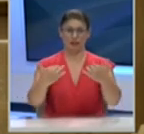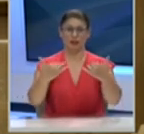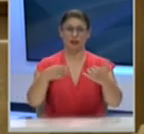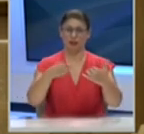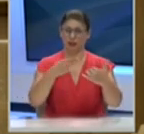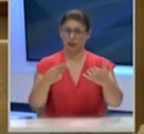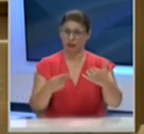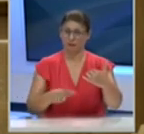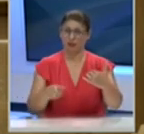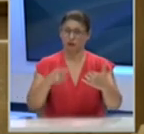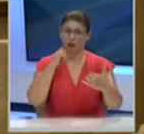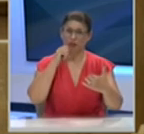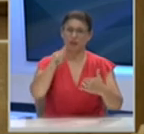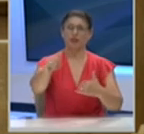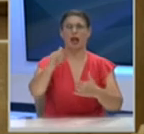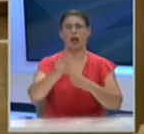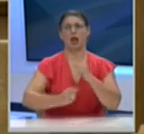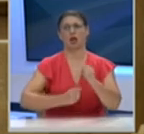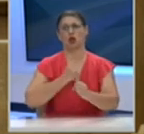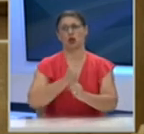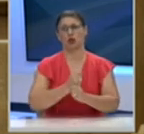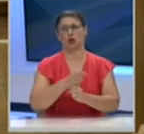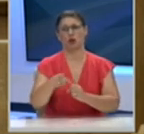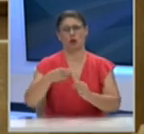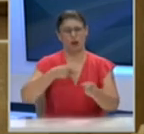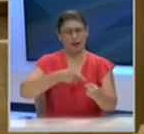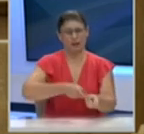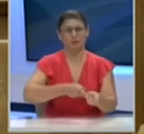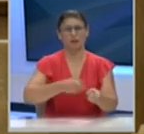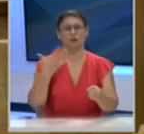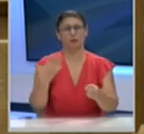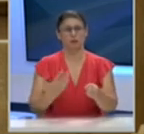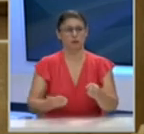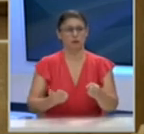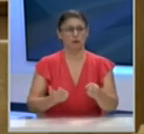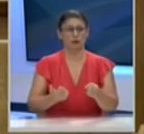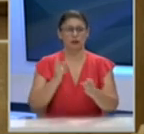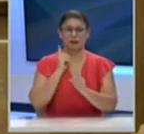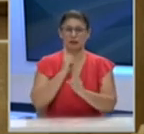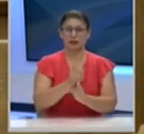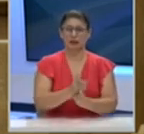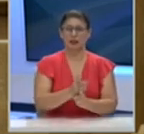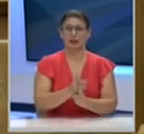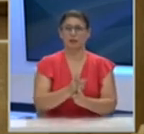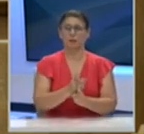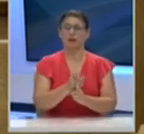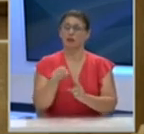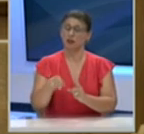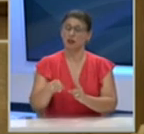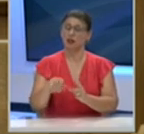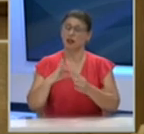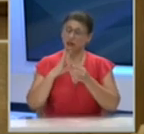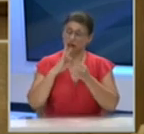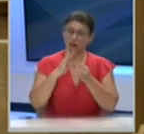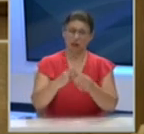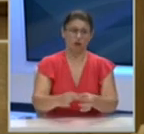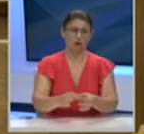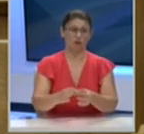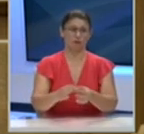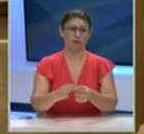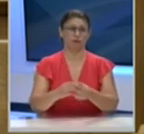των διαχρονικών εγκλημάτων που αποτελούν συγκεκριμένο και συνεχόμενο